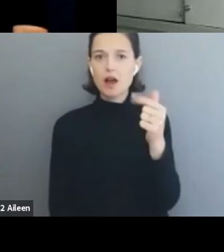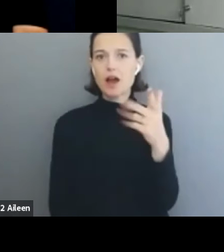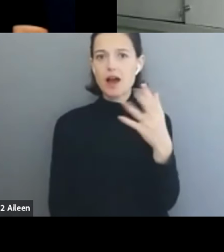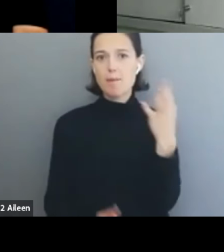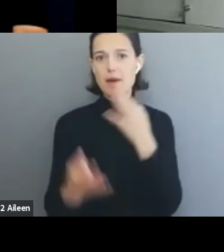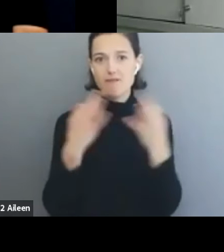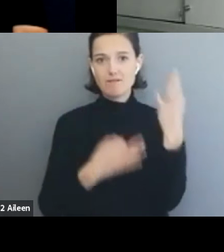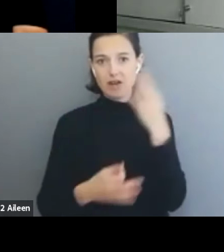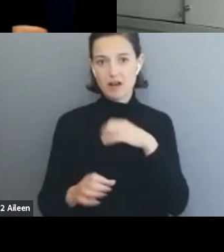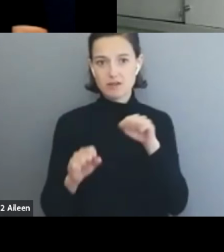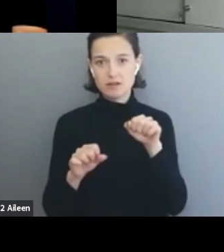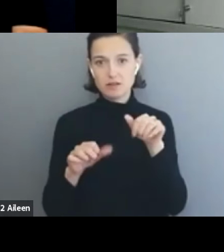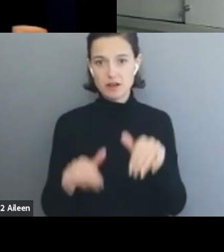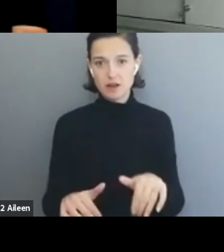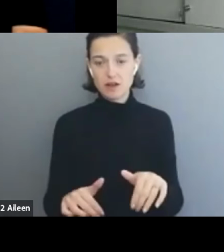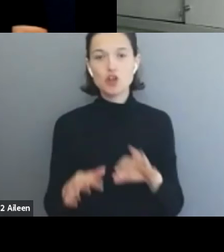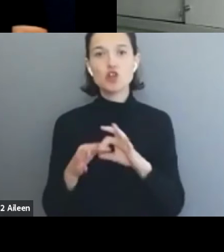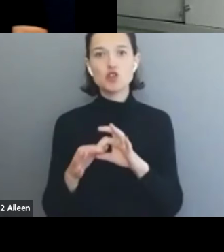über die Legal Opportunities.